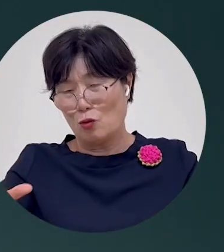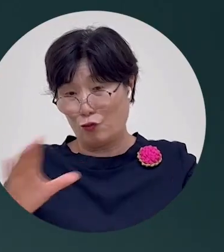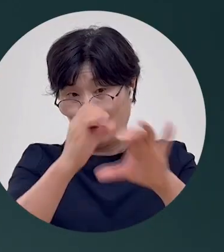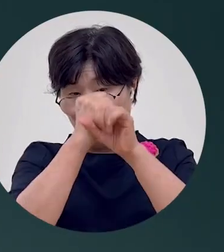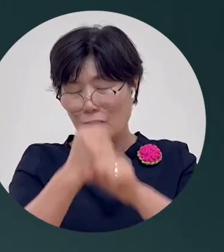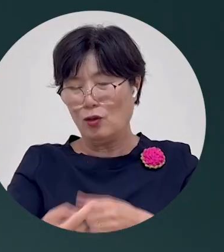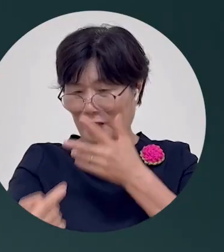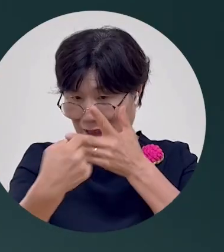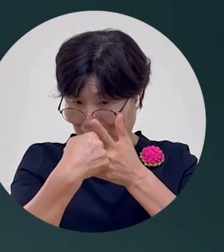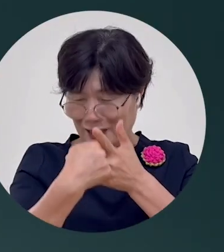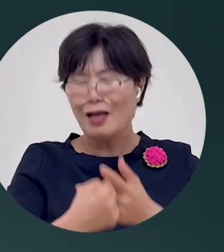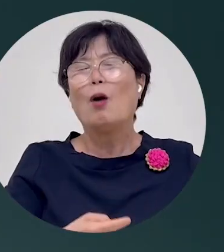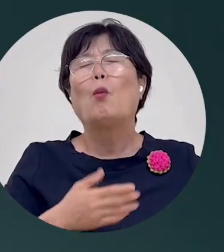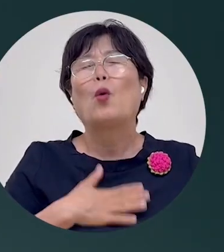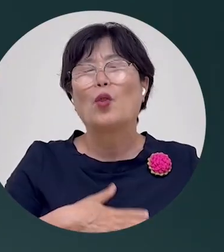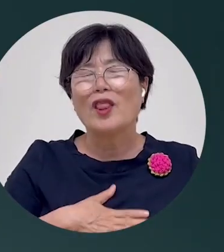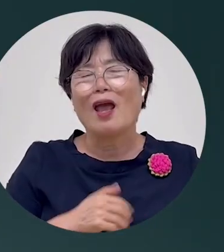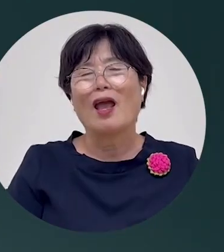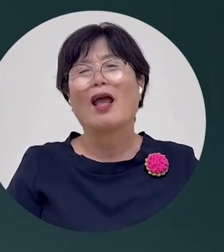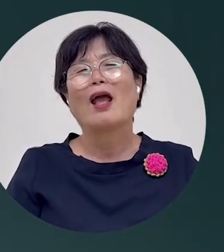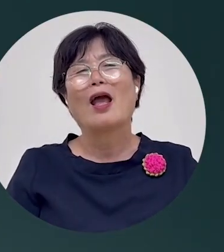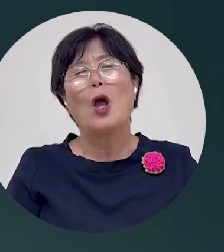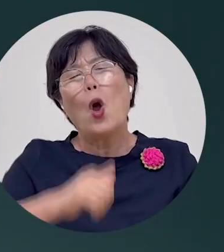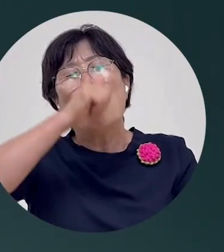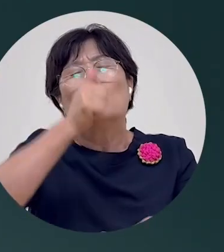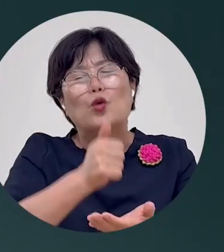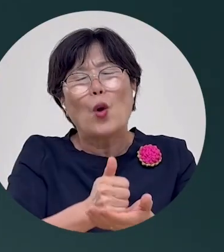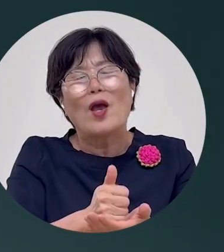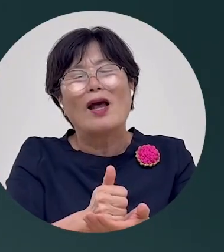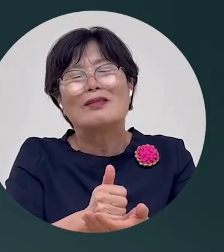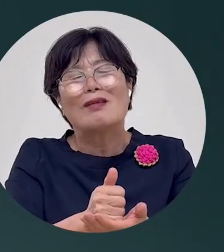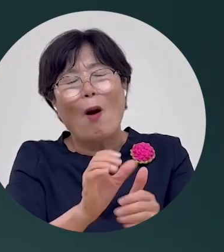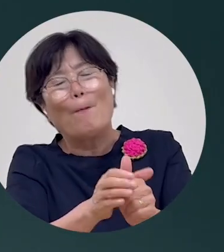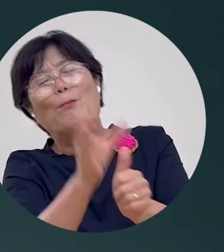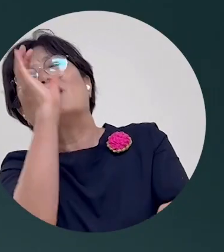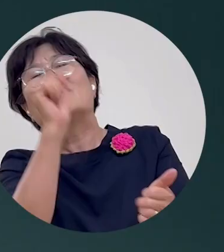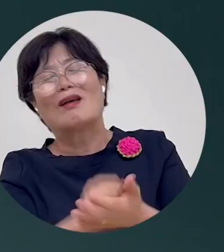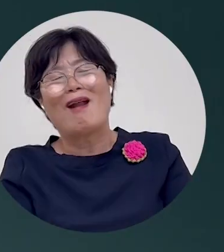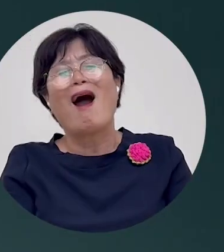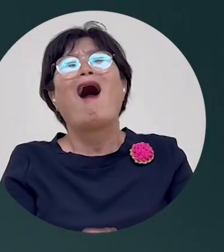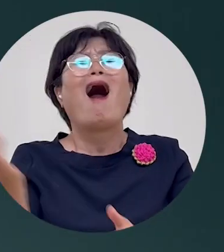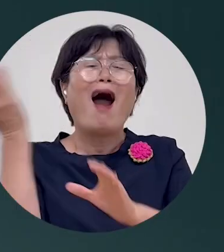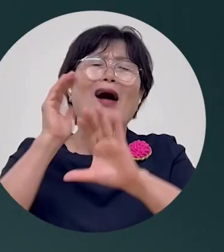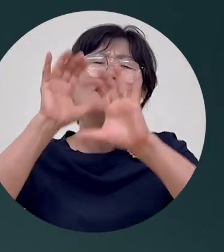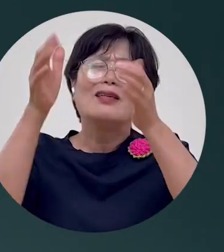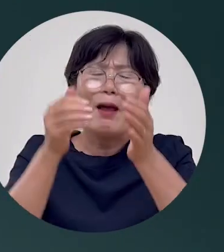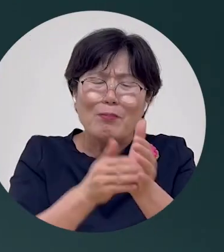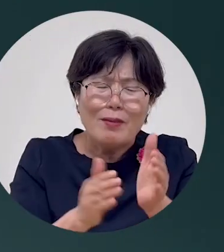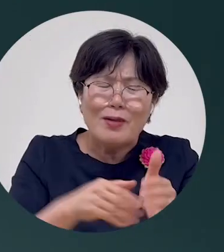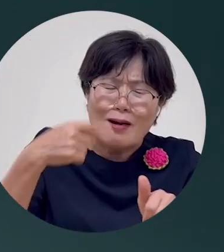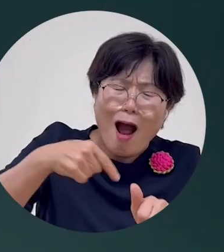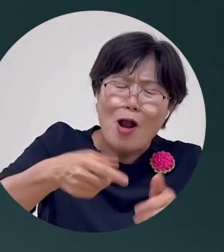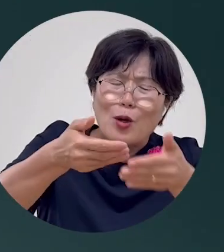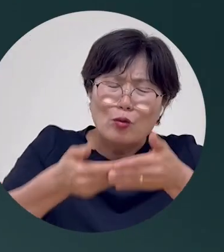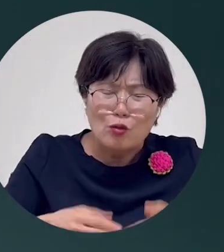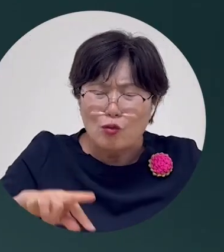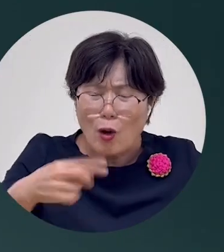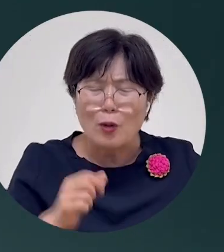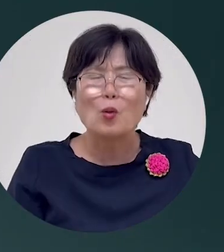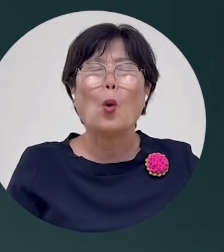죄에서 벗어나 의롭게 되는 하늘의 비밀을 말씀해 주실 때도 그 생명의 말씀에 길을